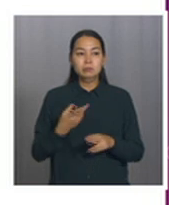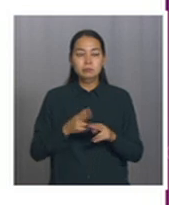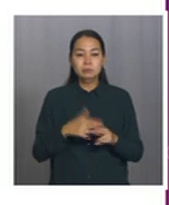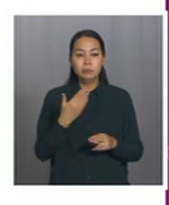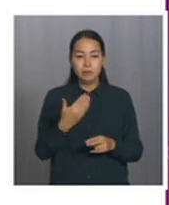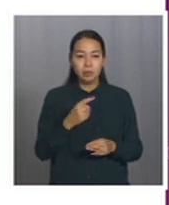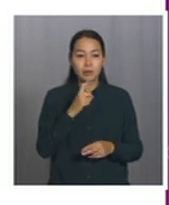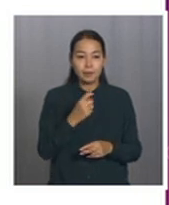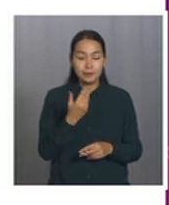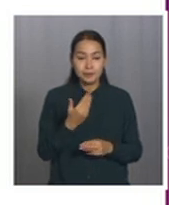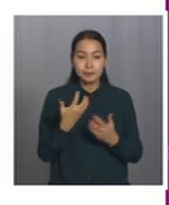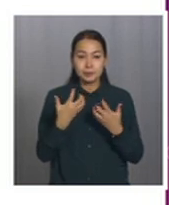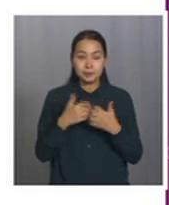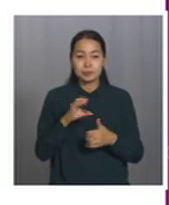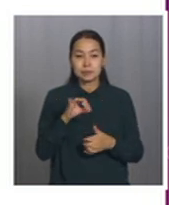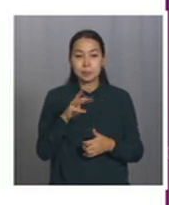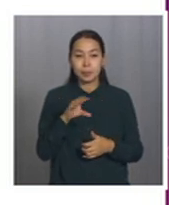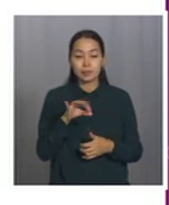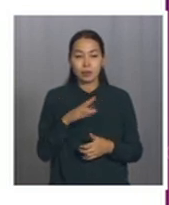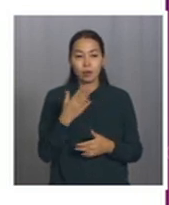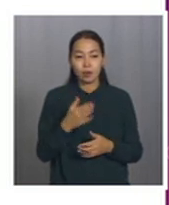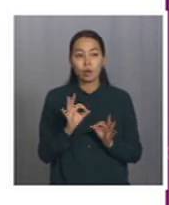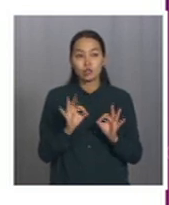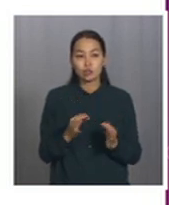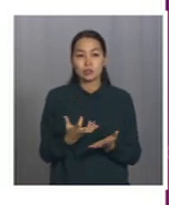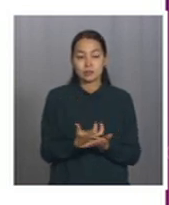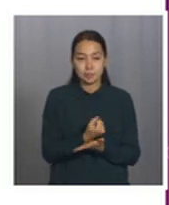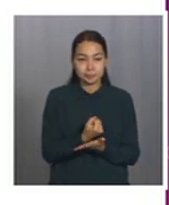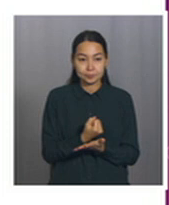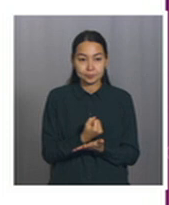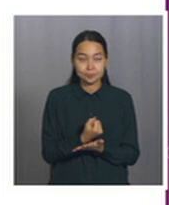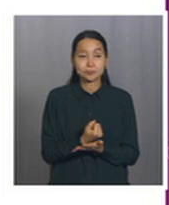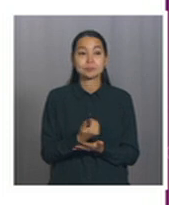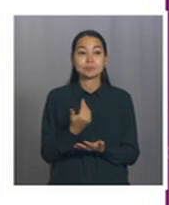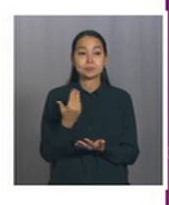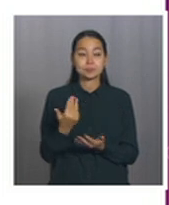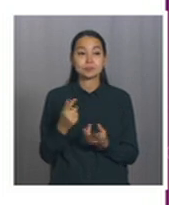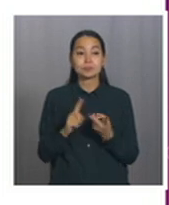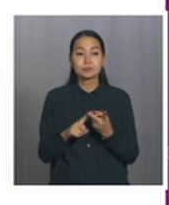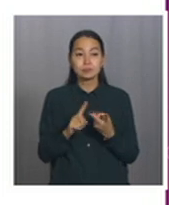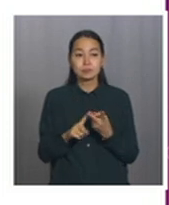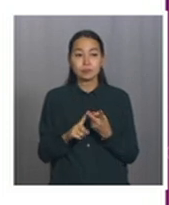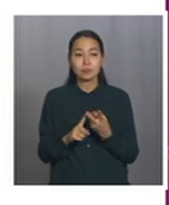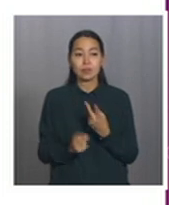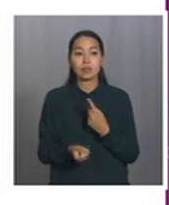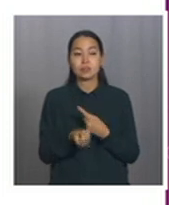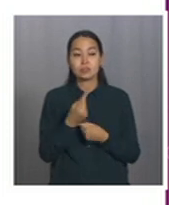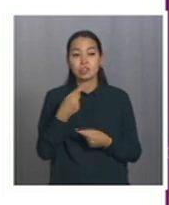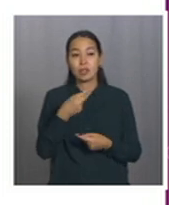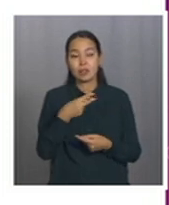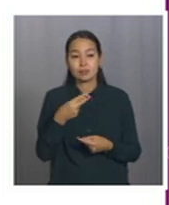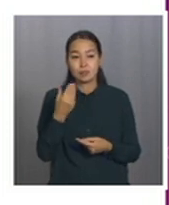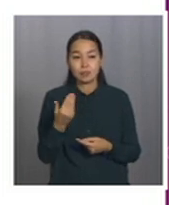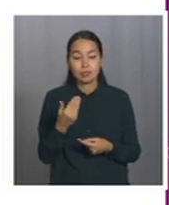арқылы түрлендіріп алдық. Алгоритмнің бірінші шарты бойынша. Ары қарай, екінші шарт бойынша шыққан теңдікте